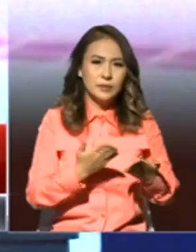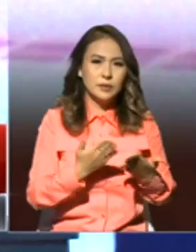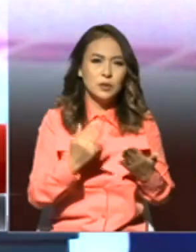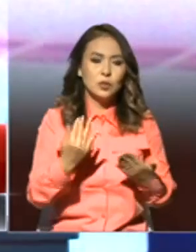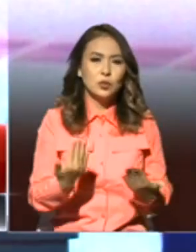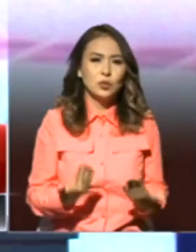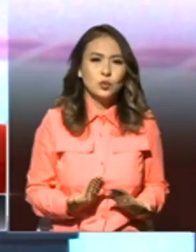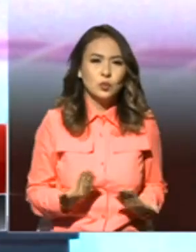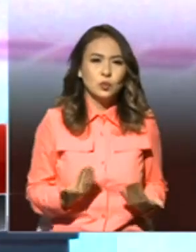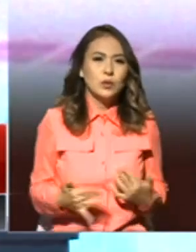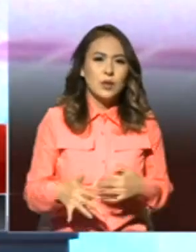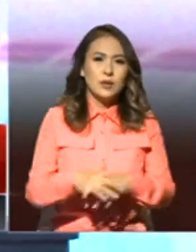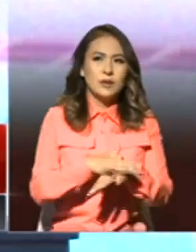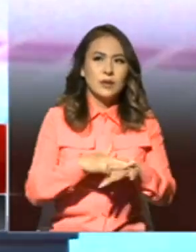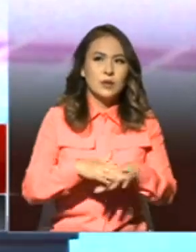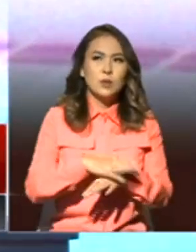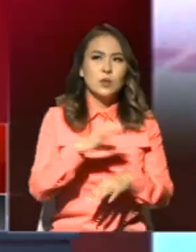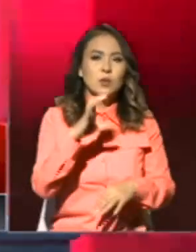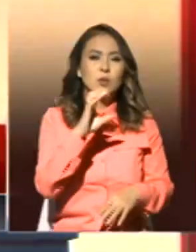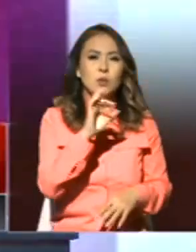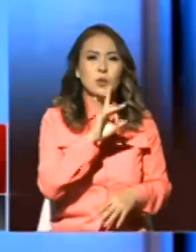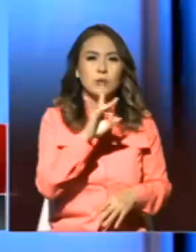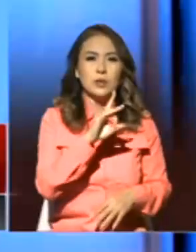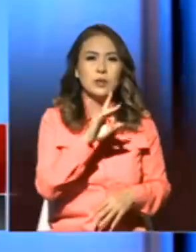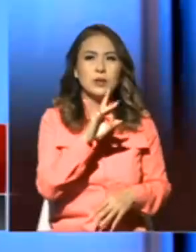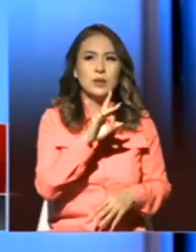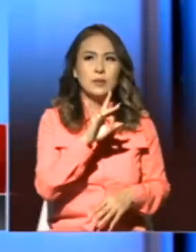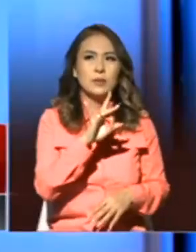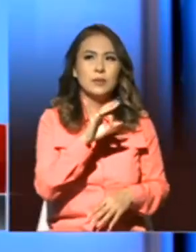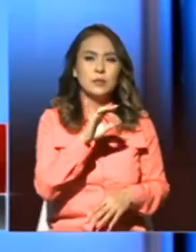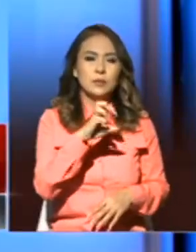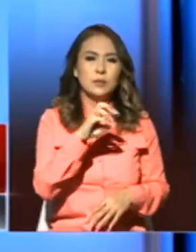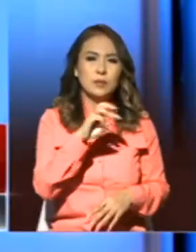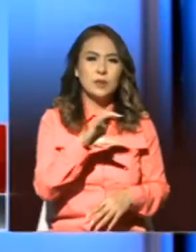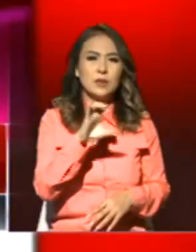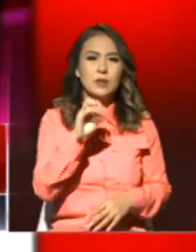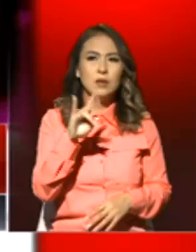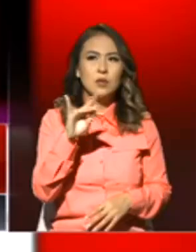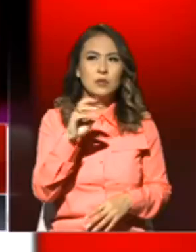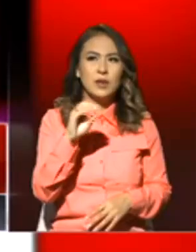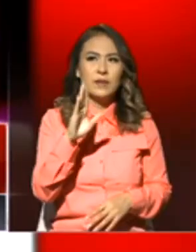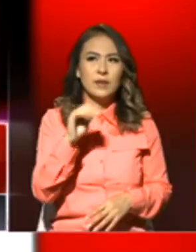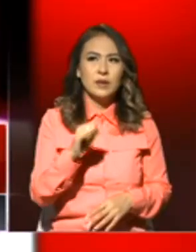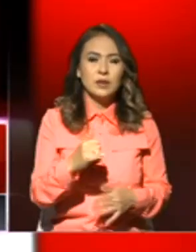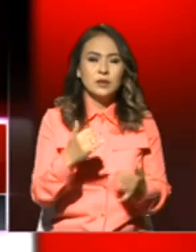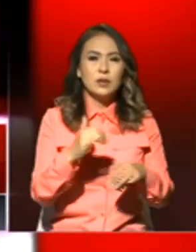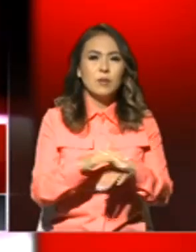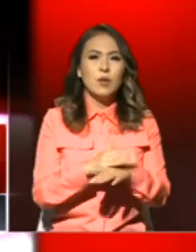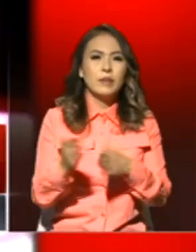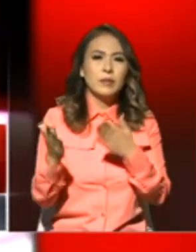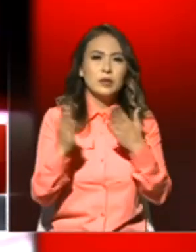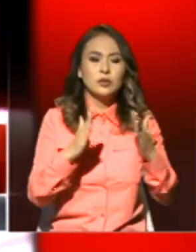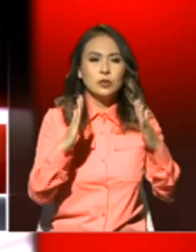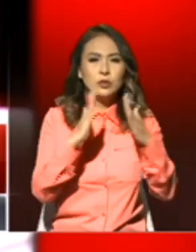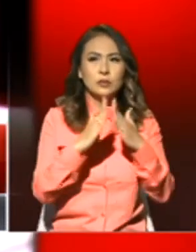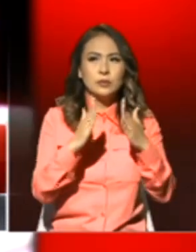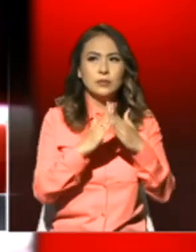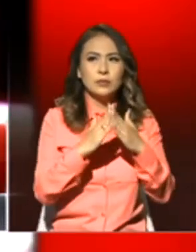Тұрғын үй нарығының сарапшысы Рүстем Ермекбаев және әлеуметтанушы Салтанат Оразбекова студиямызға қош келдіңіздер. Баспана бұл